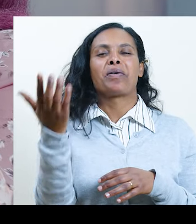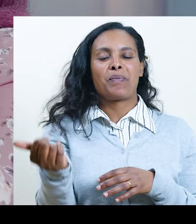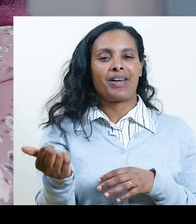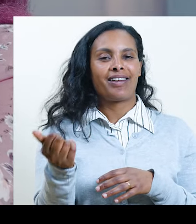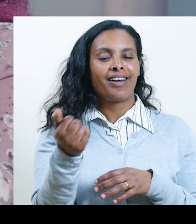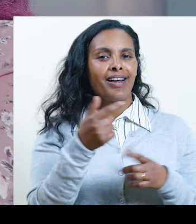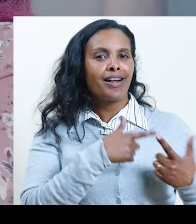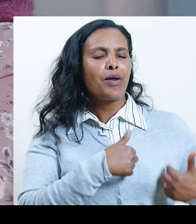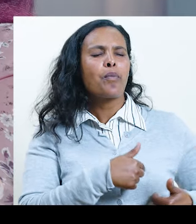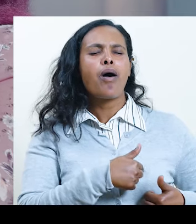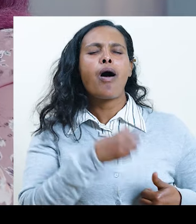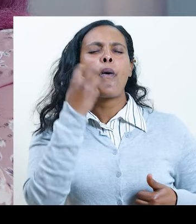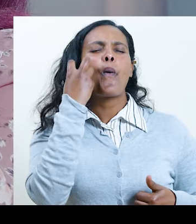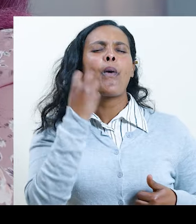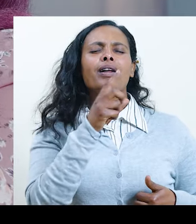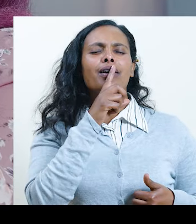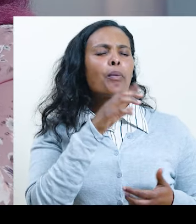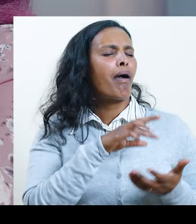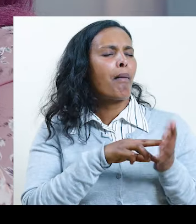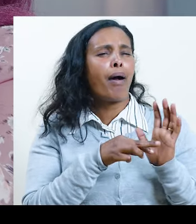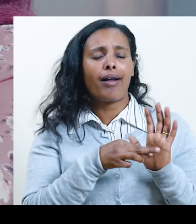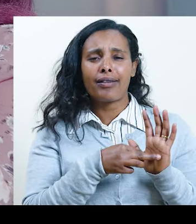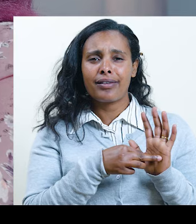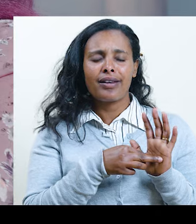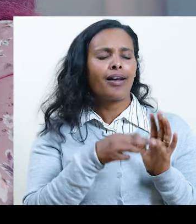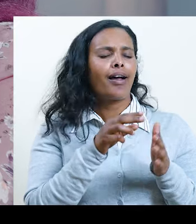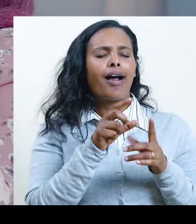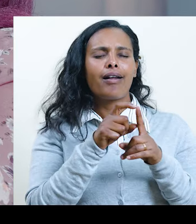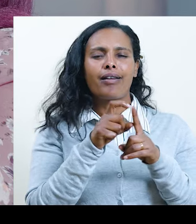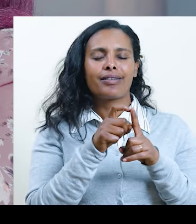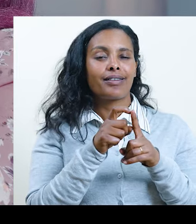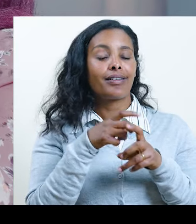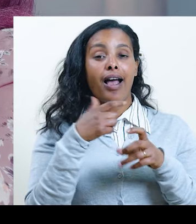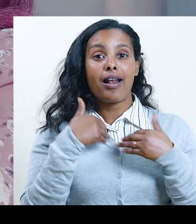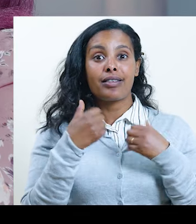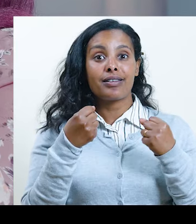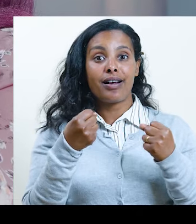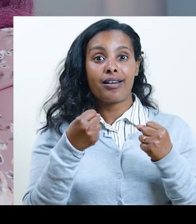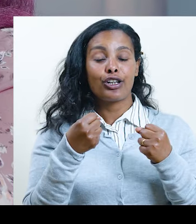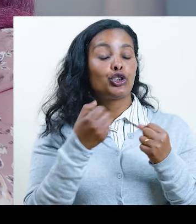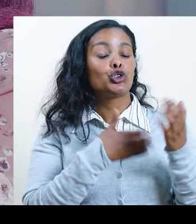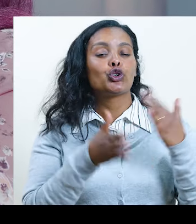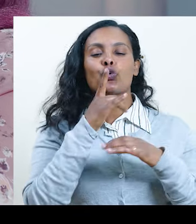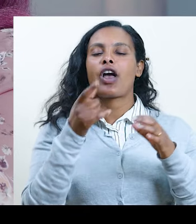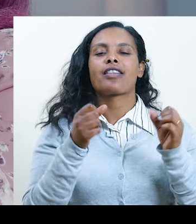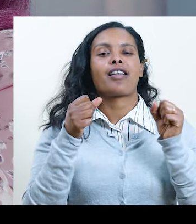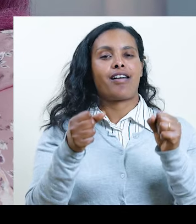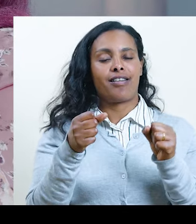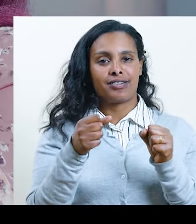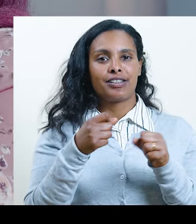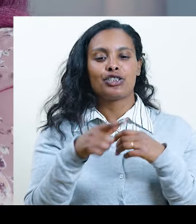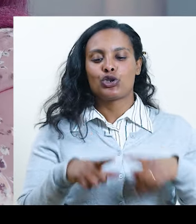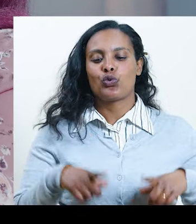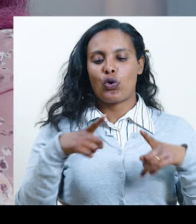ነበር። እዛ ልቧ ወርቅ ነው በቃ ማለት መቃላት ያጥረኛል። ያላት ጥንካሬ ለካ ችግሩ ነው